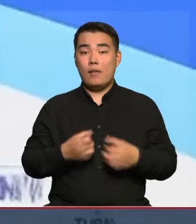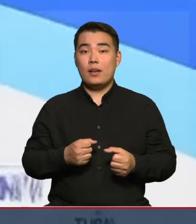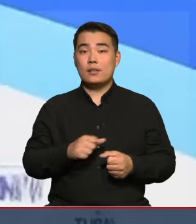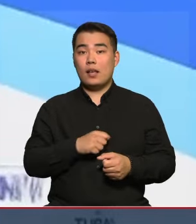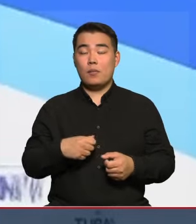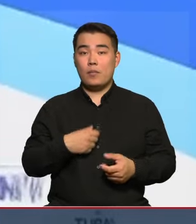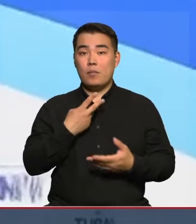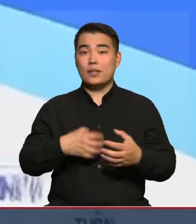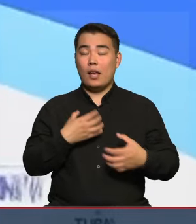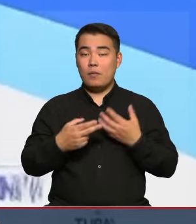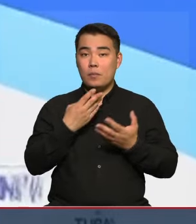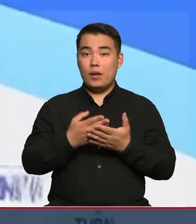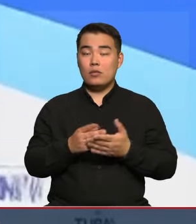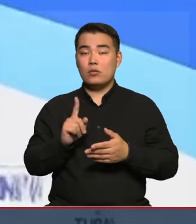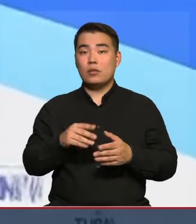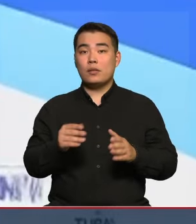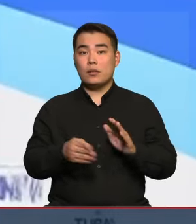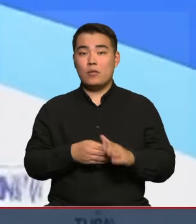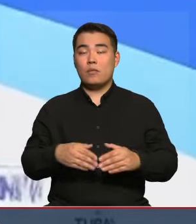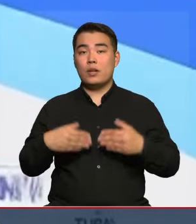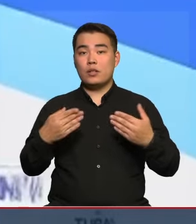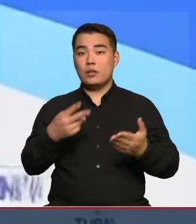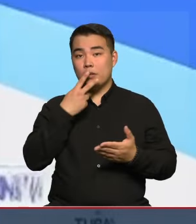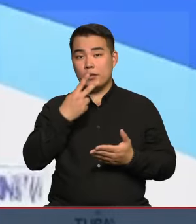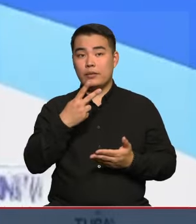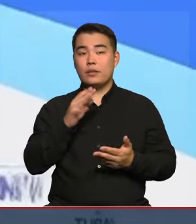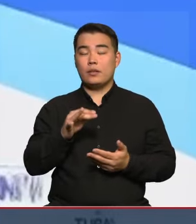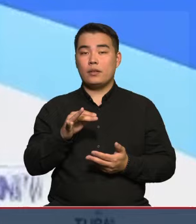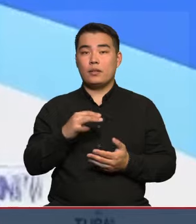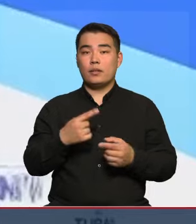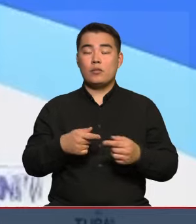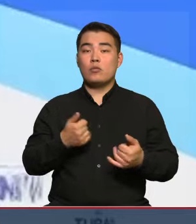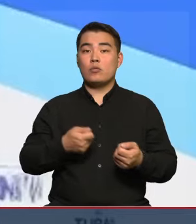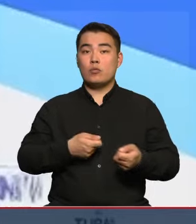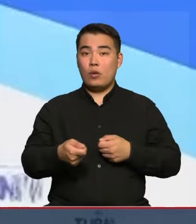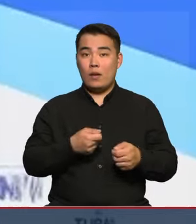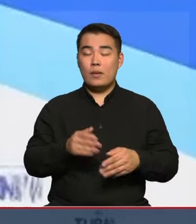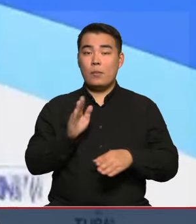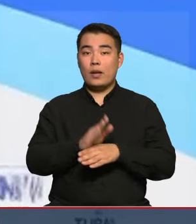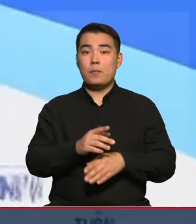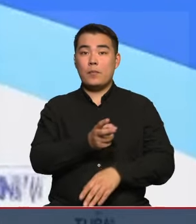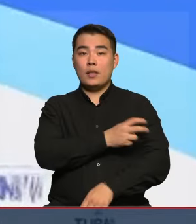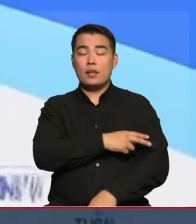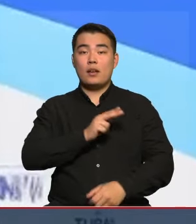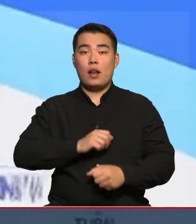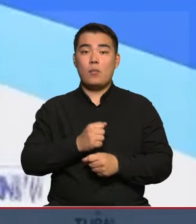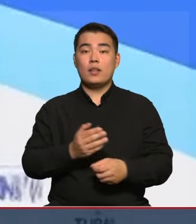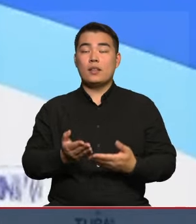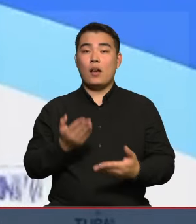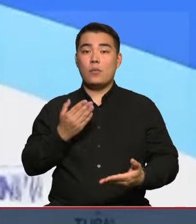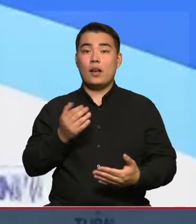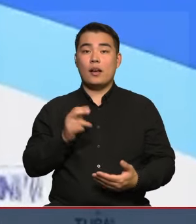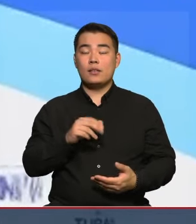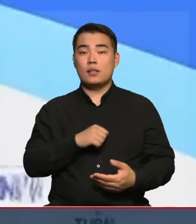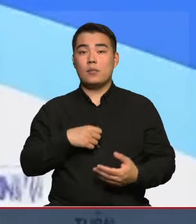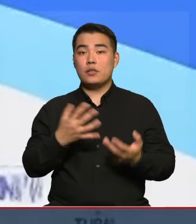еңбекақы төлеу қорындағы жемқорлық тәуекелдері жоғары екендігін ескере отырып, басқарма басшысының бұйрығымен медицина қызметкерлеріне бірыңғай ынталандыру